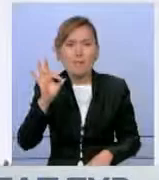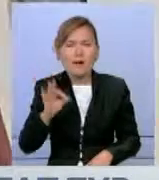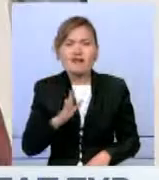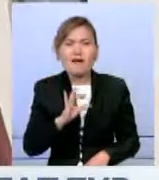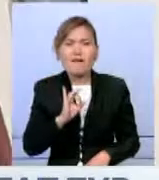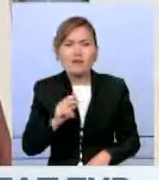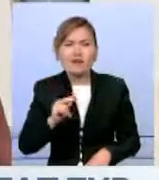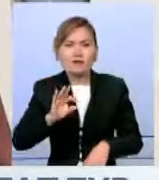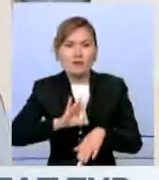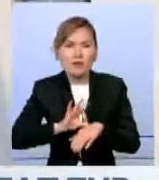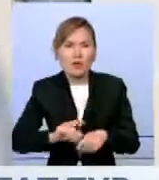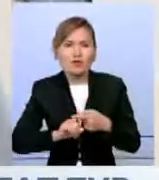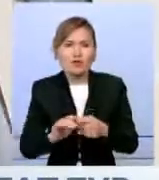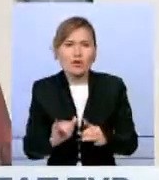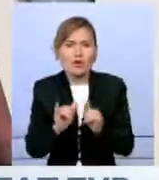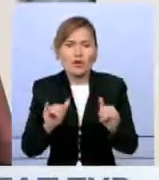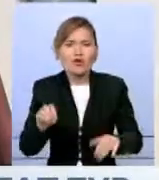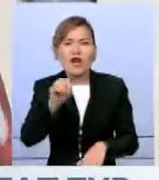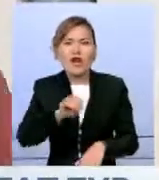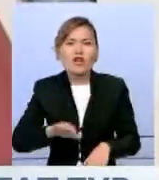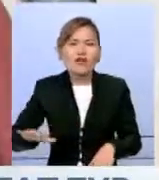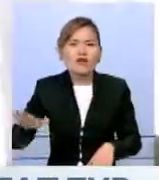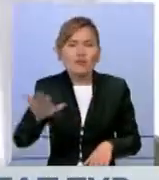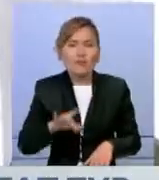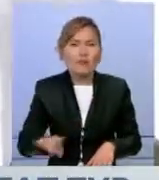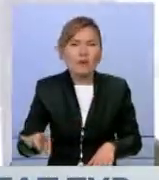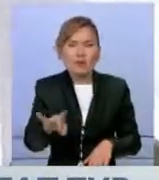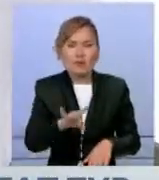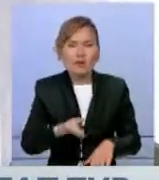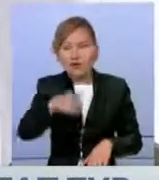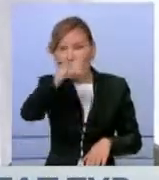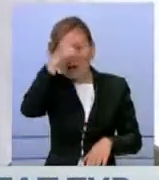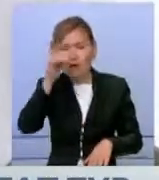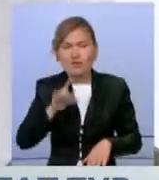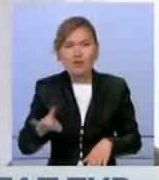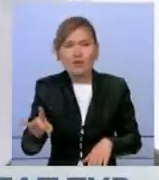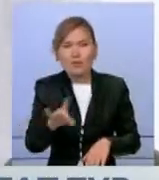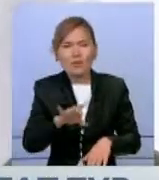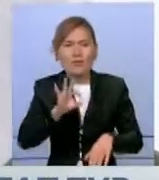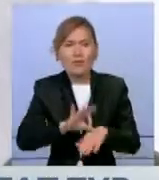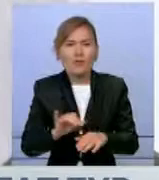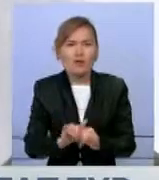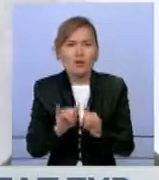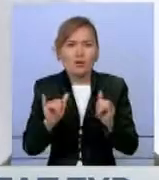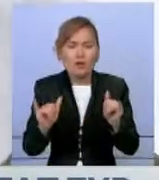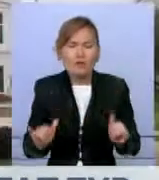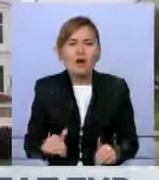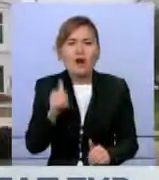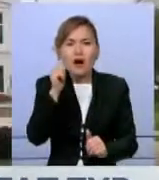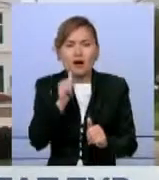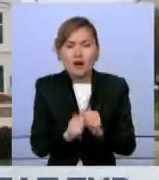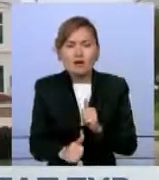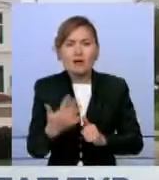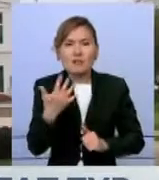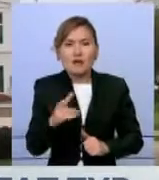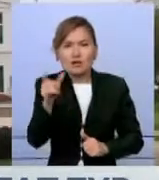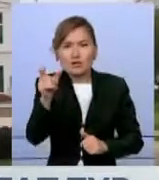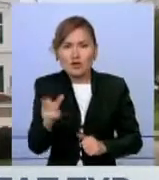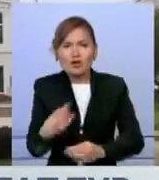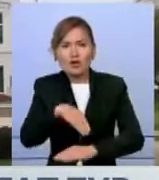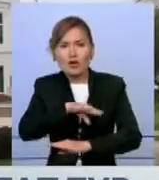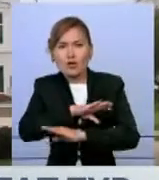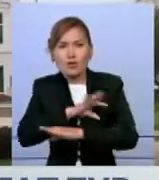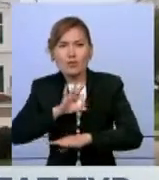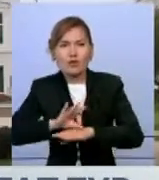сақтау ұйымы бұны Еуропа аймағындағы абсолютті рекордты көрсеткіш деп атады. Індеттен әрбір 5-ші латвиялық азамат көз жұмады. Тіпті ауру